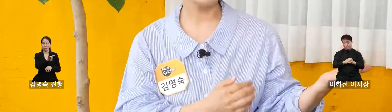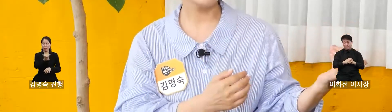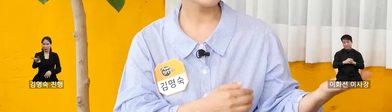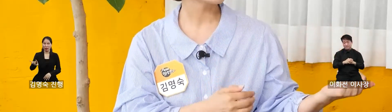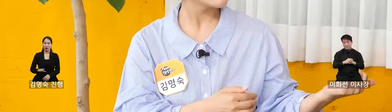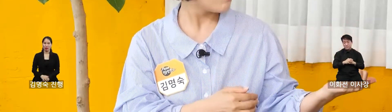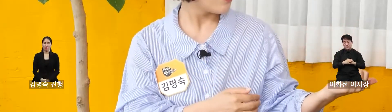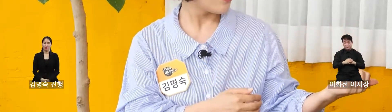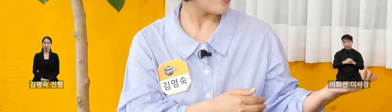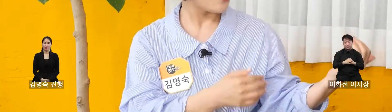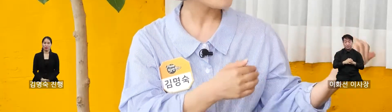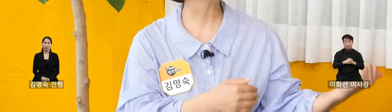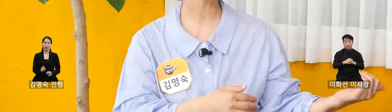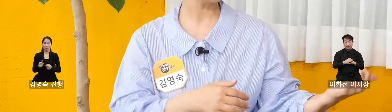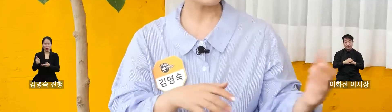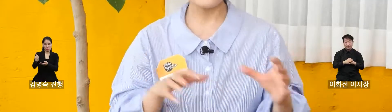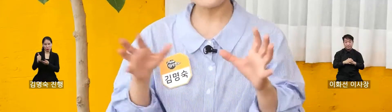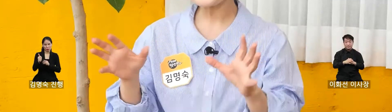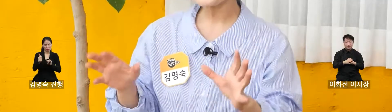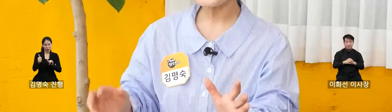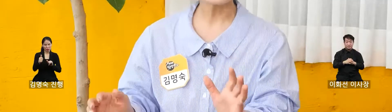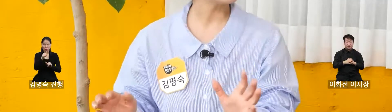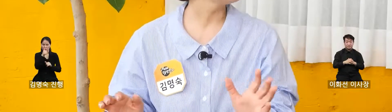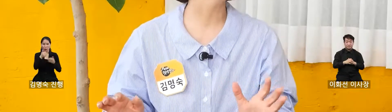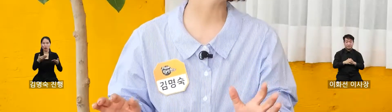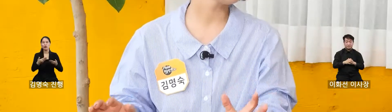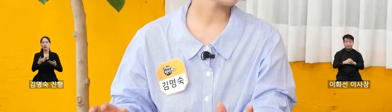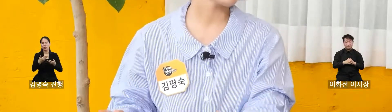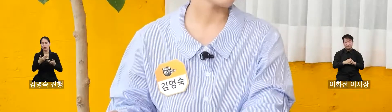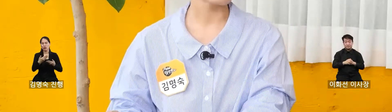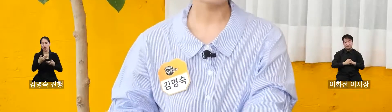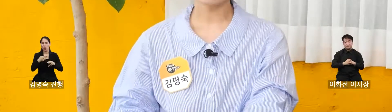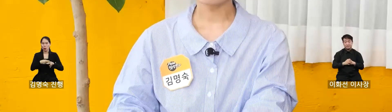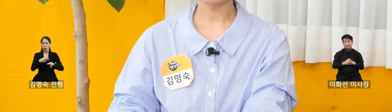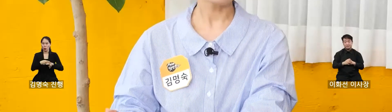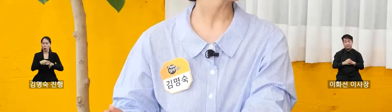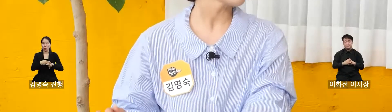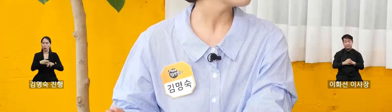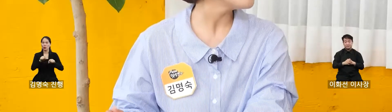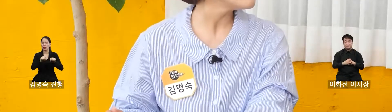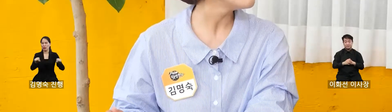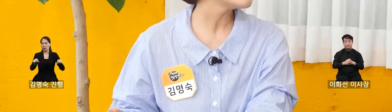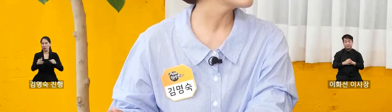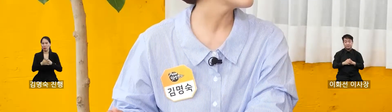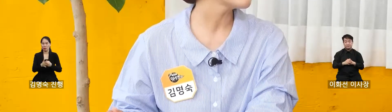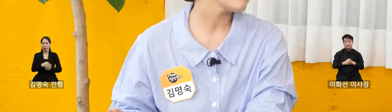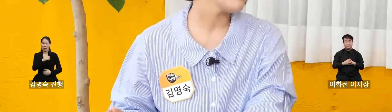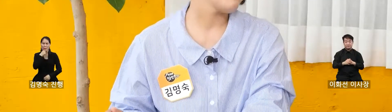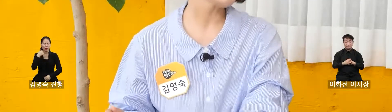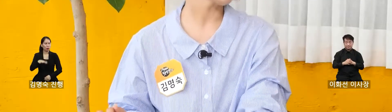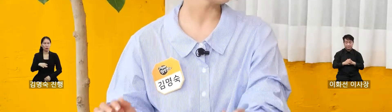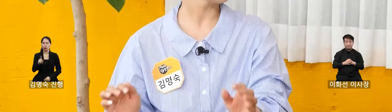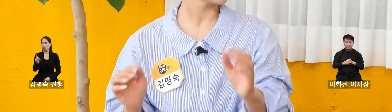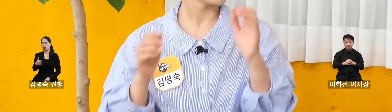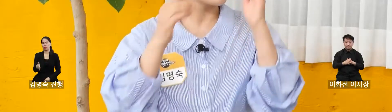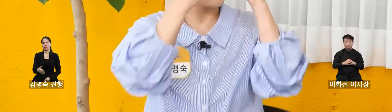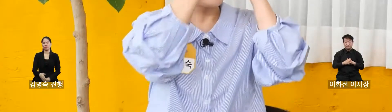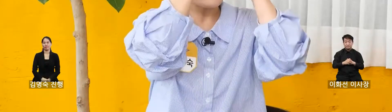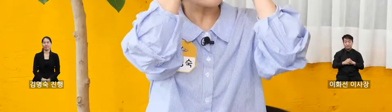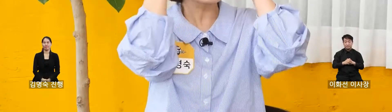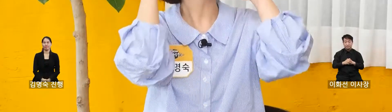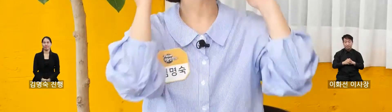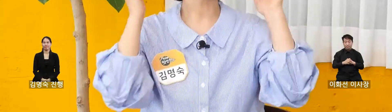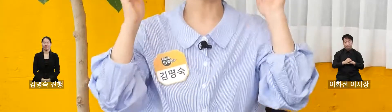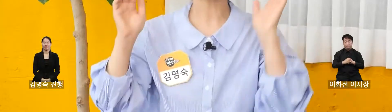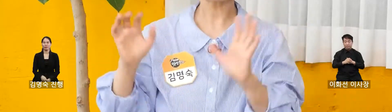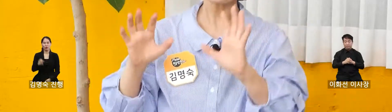거의 게스트분들 초대 손님들이 소개해 주시는 음식이라 그 맛이 없는 음식은 아, 그렇긴 하겠네요. 많지